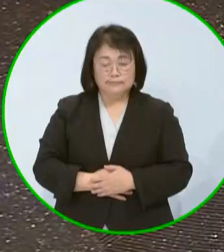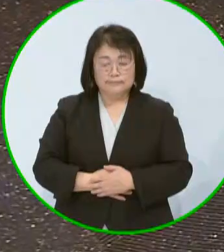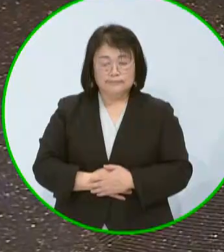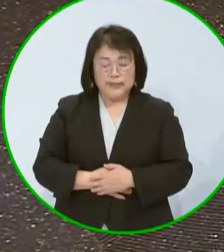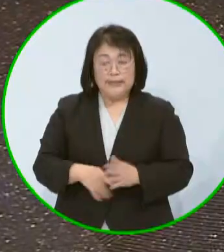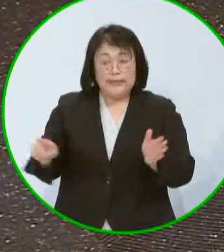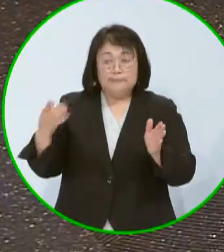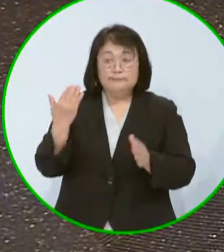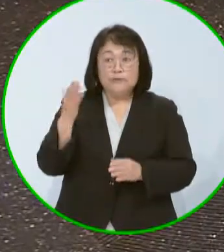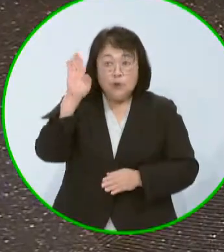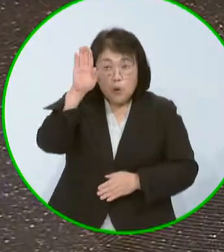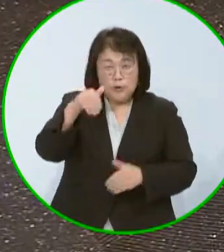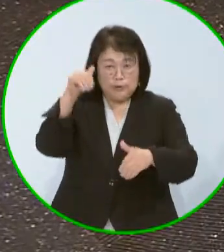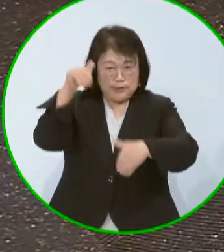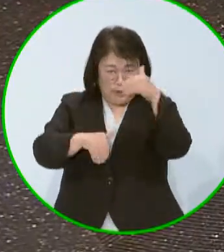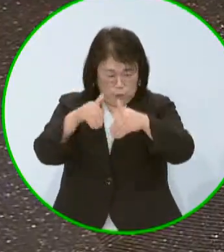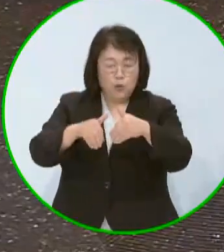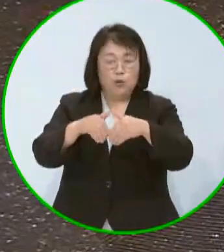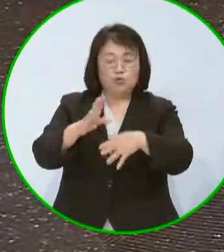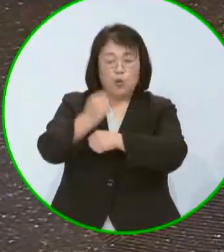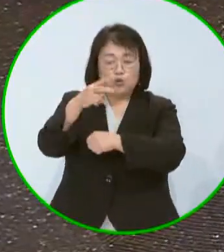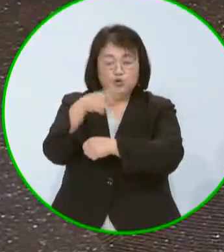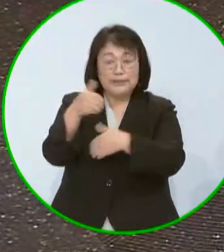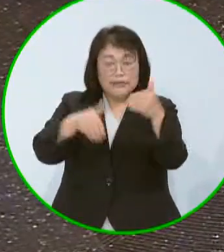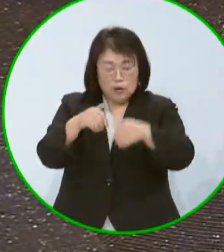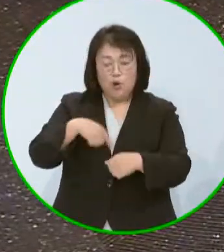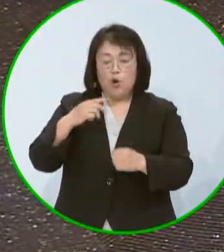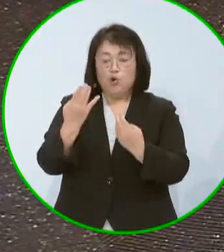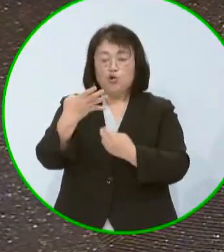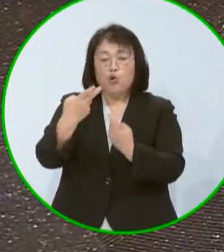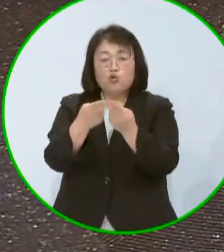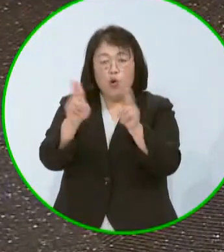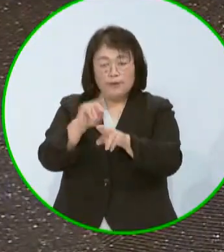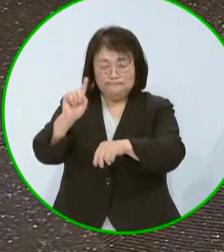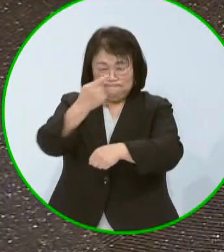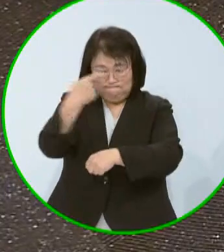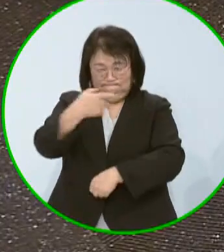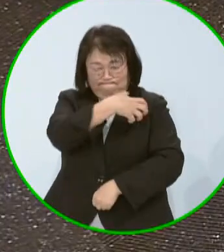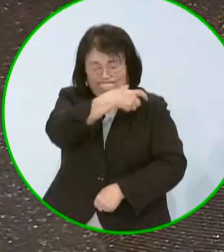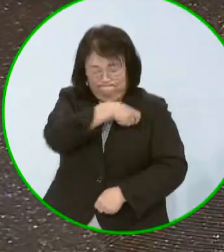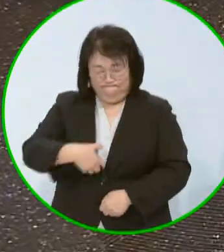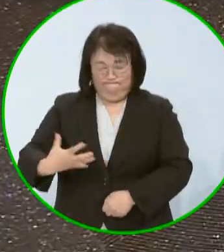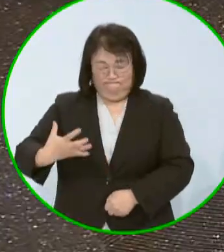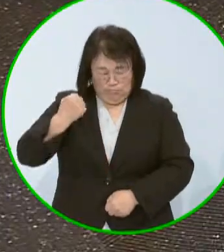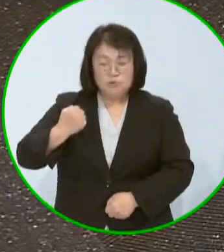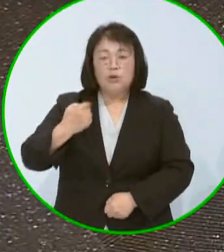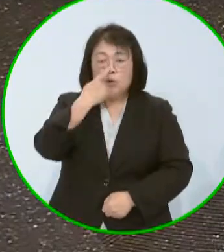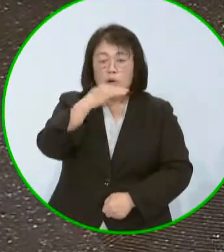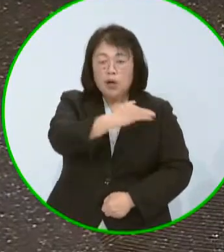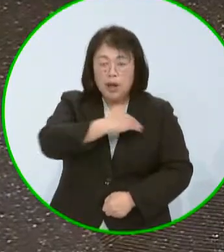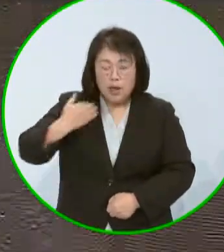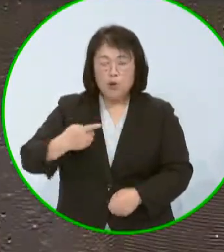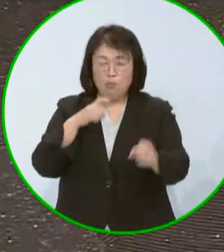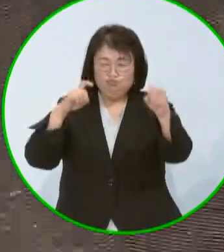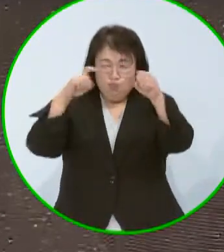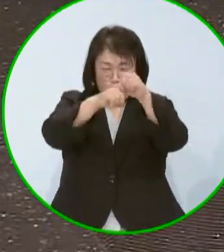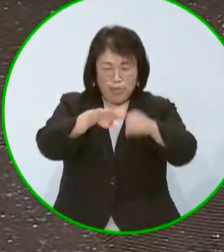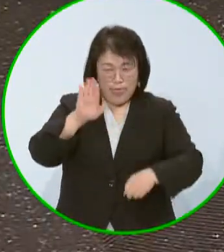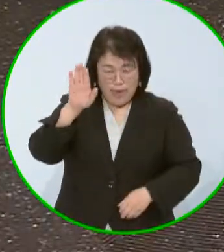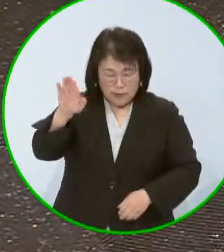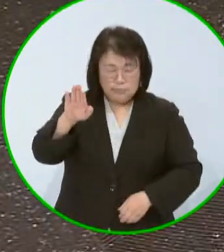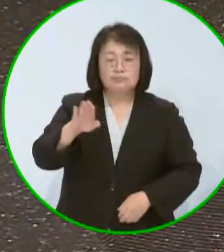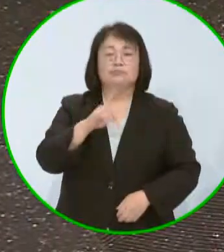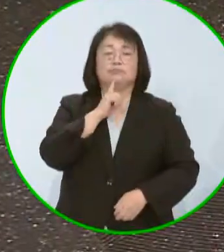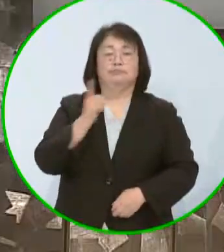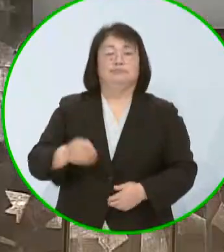来るべき衆議院選挙で野党第一党の議席をお預かりするということが目標でございます